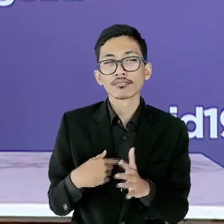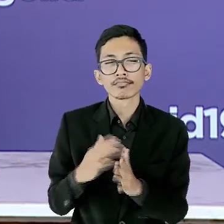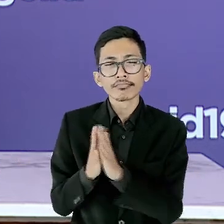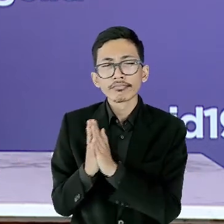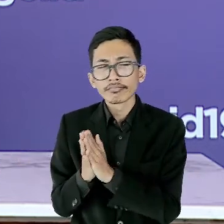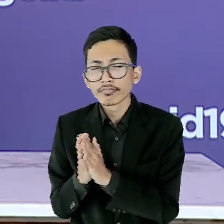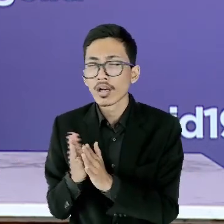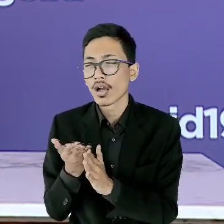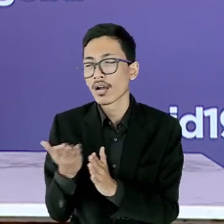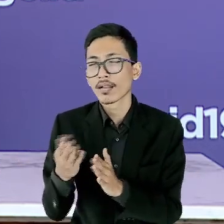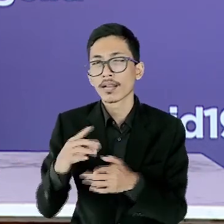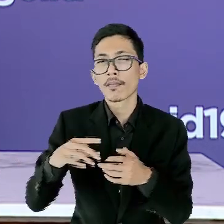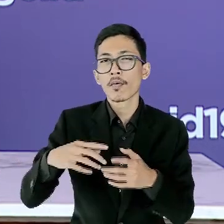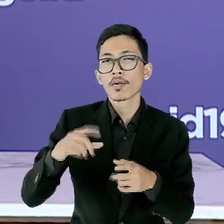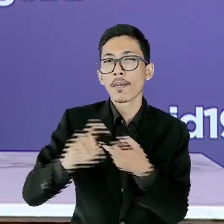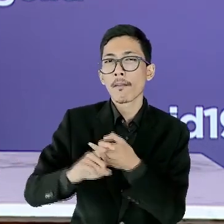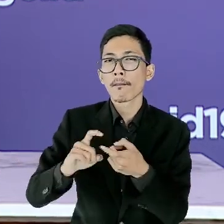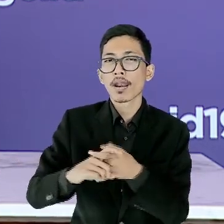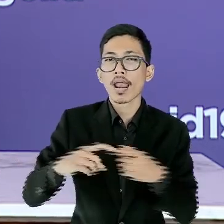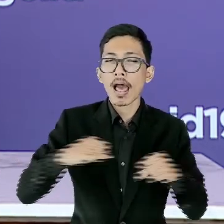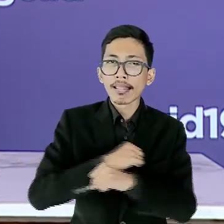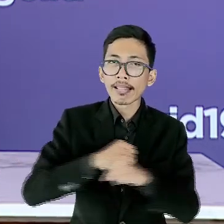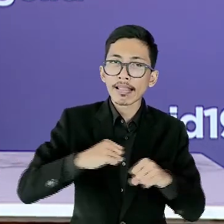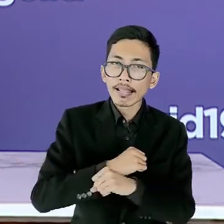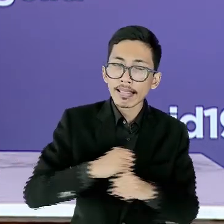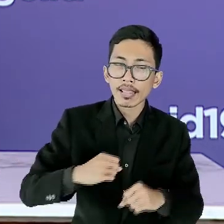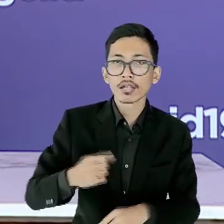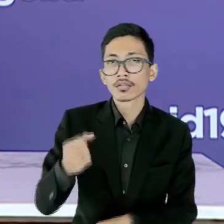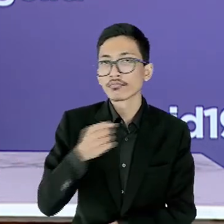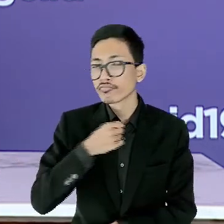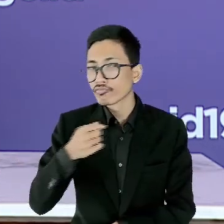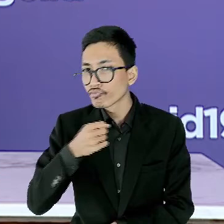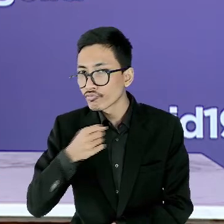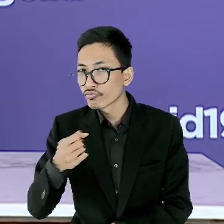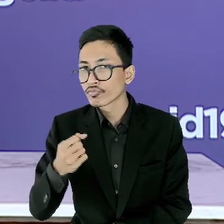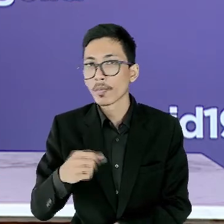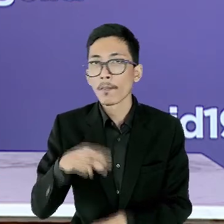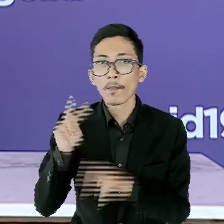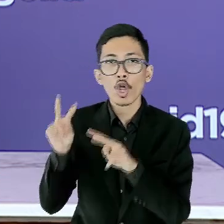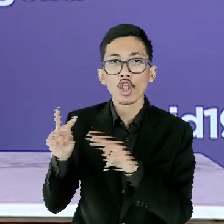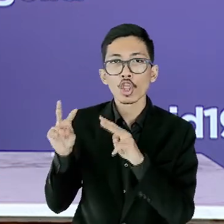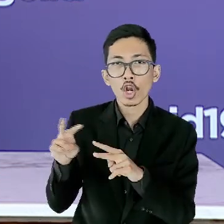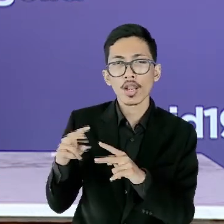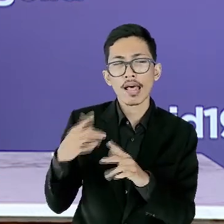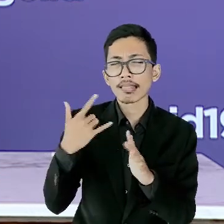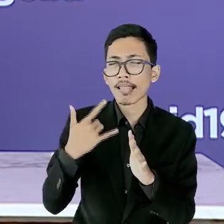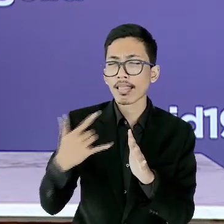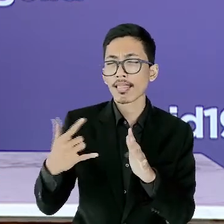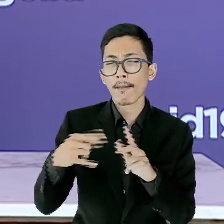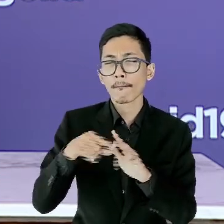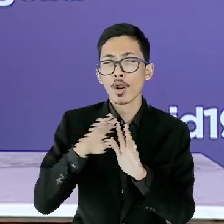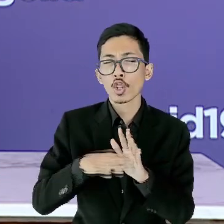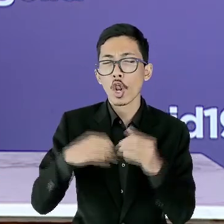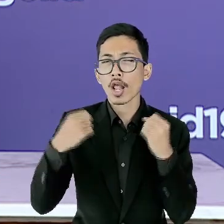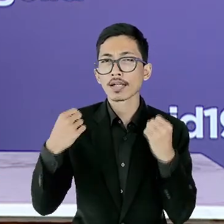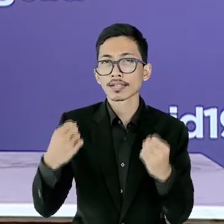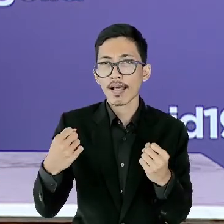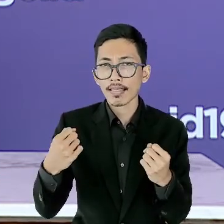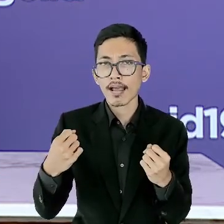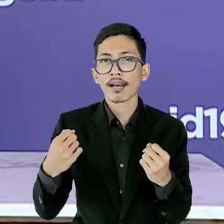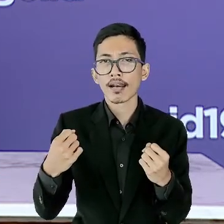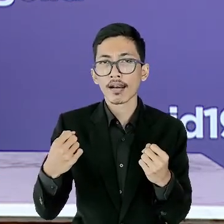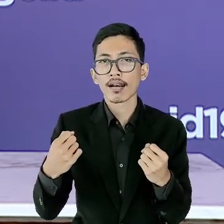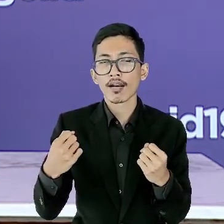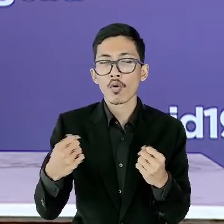kontingen, seperti atlet, ofisial, pelatih, dan juga penonton, untuk tetap menjunjung tinggi sportivitas